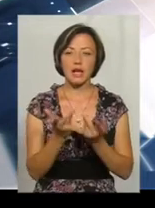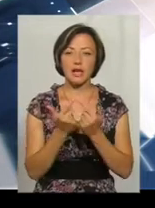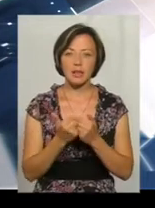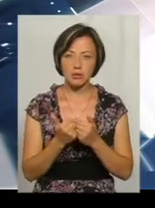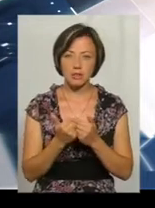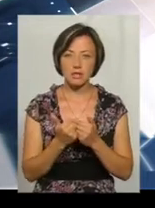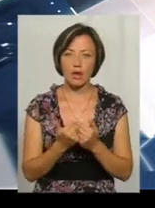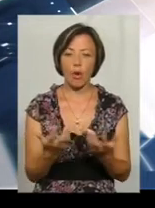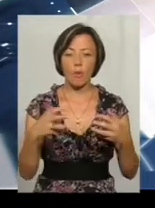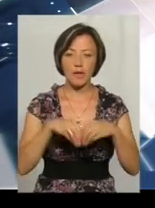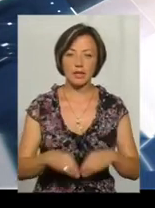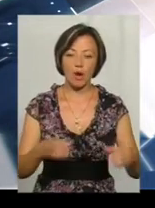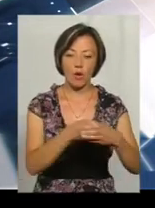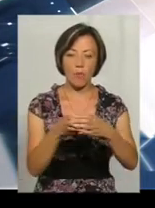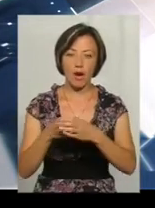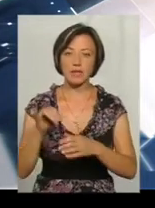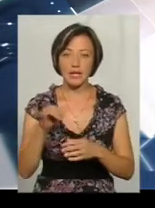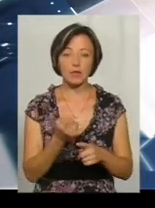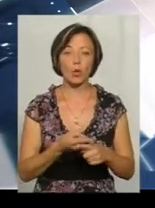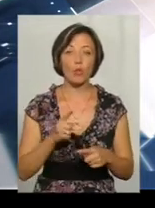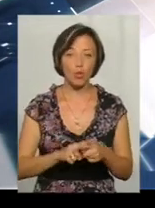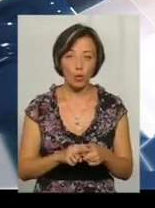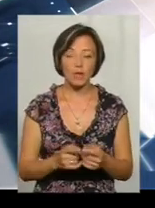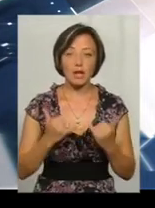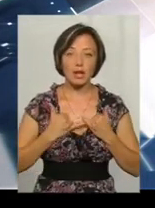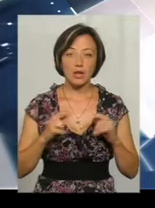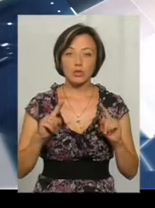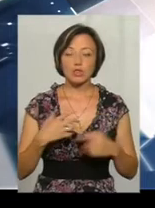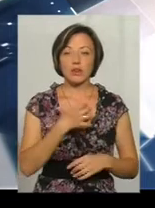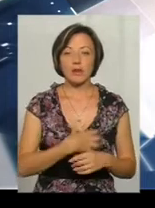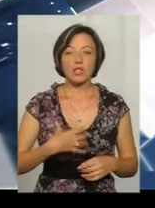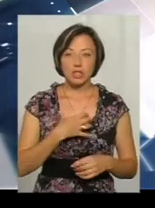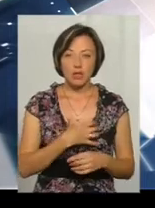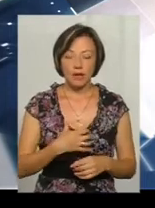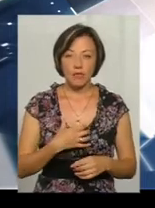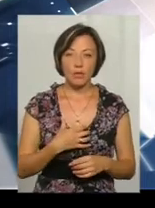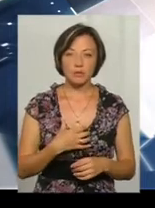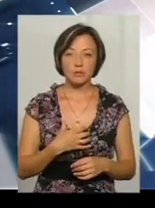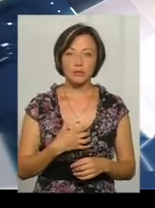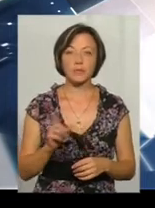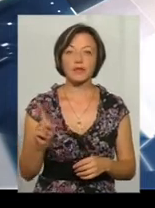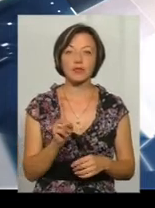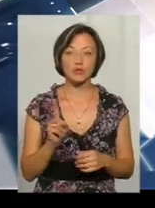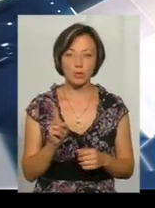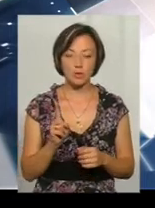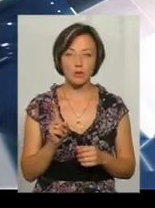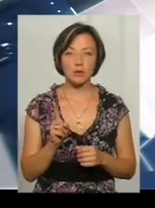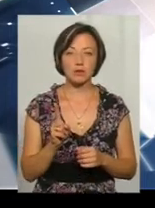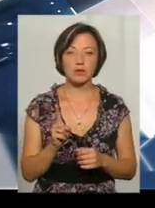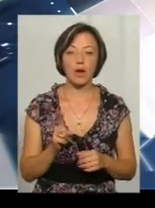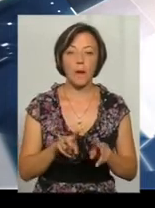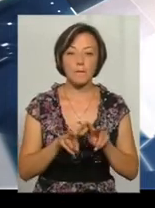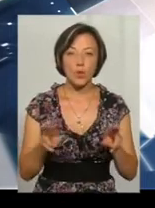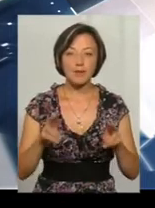базується на кількості об'єднаних громад. І тому для нас дуже важливо, власне, щоб